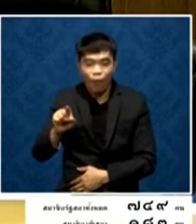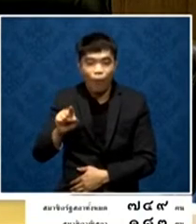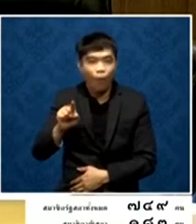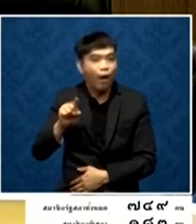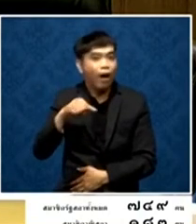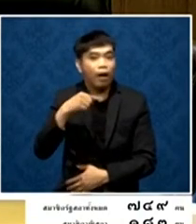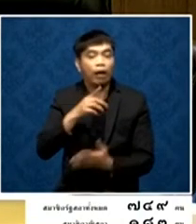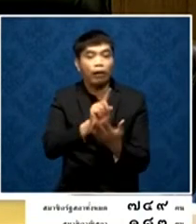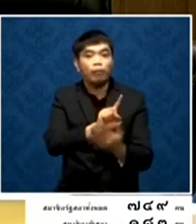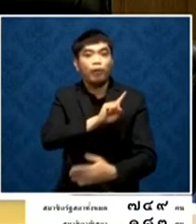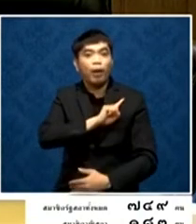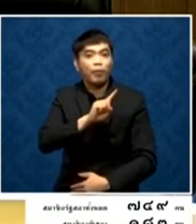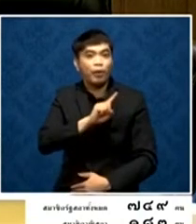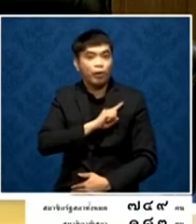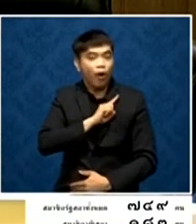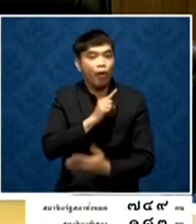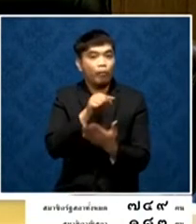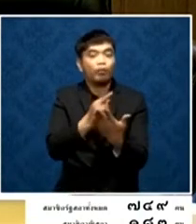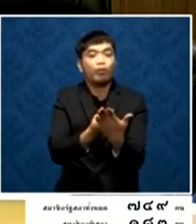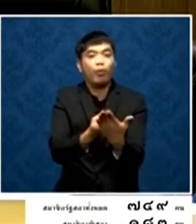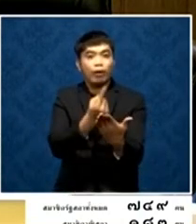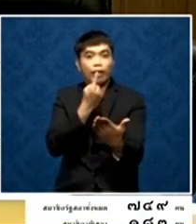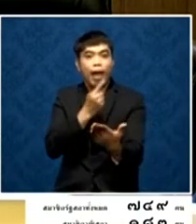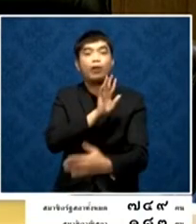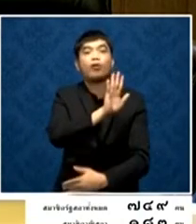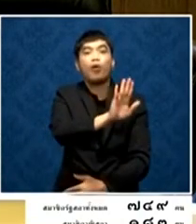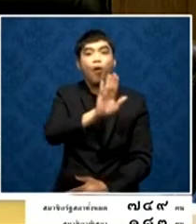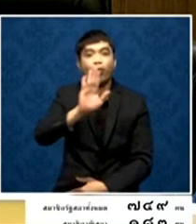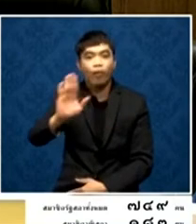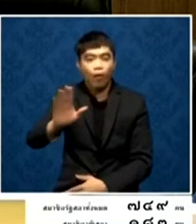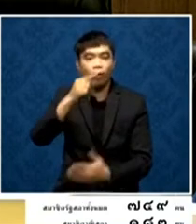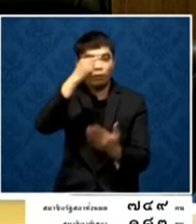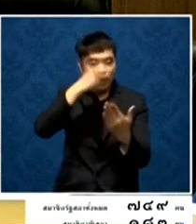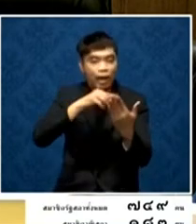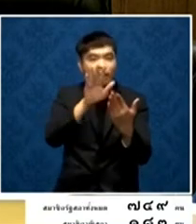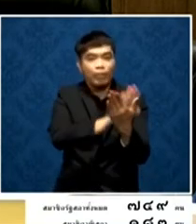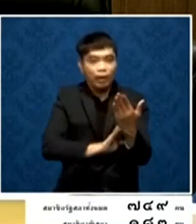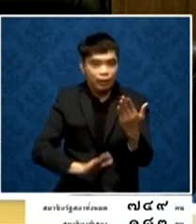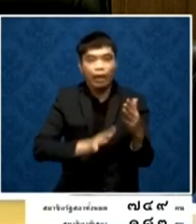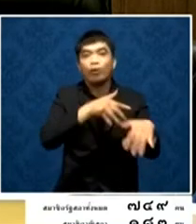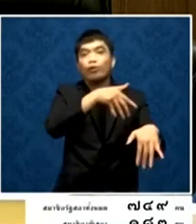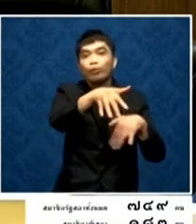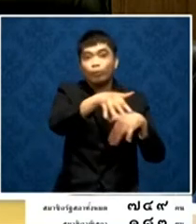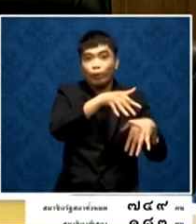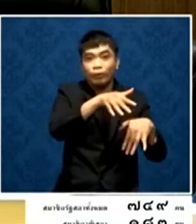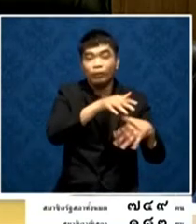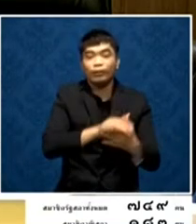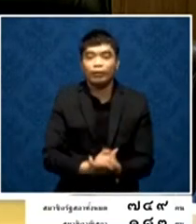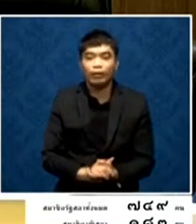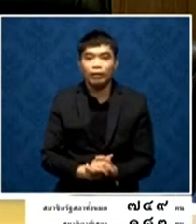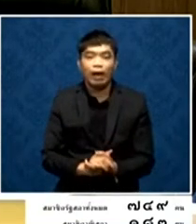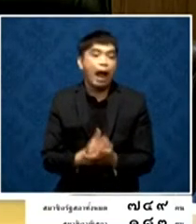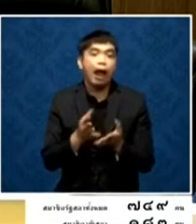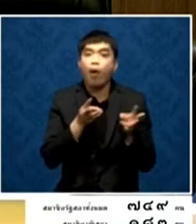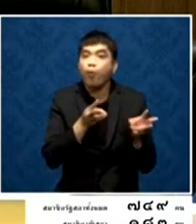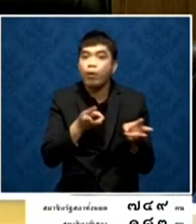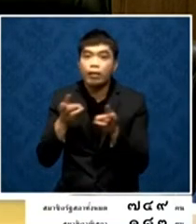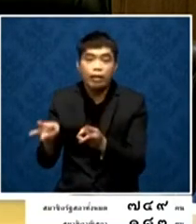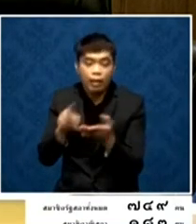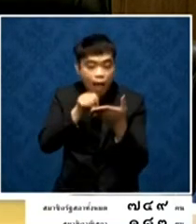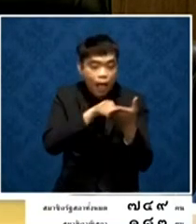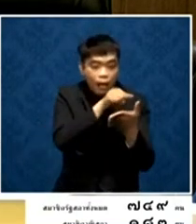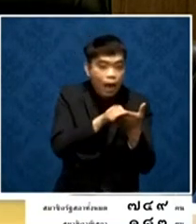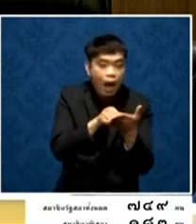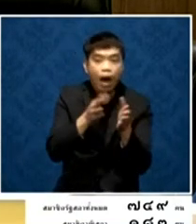ฐานทางกฎหมายทั้งสิ้นแล้วไม่ยอมชี้แจงไม่สามารถอธิบายได้ว่าตัวเองมีเหตุผลอะไรแต่อ้างว่าเพราะ5คน